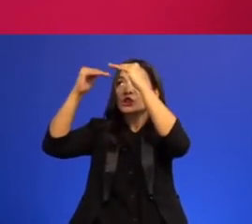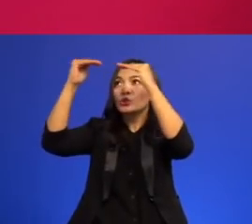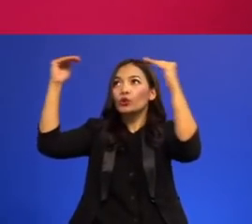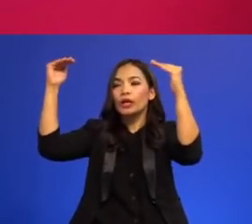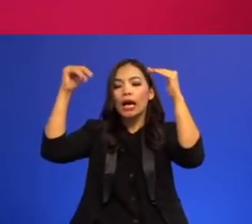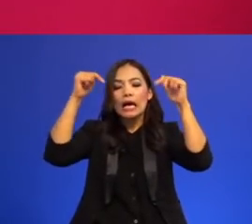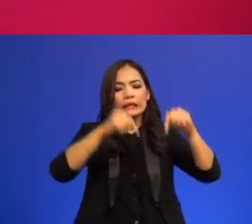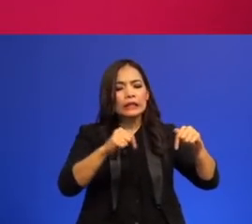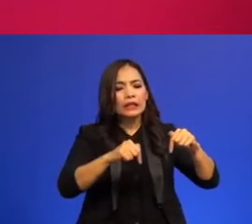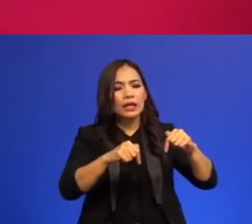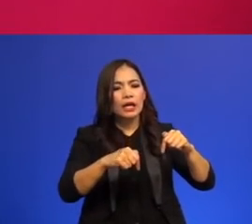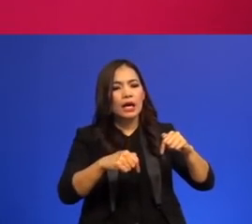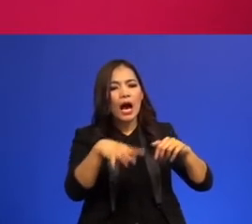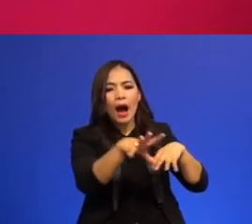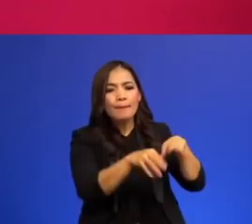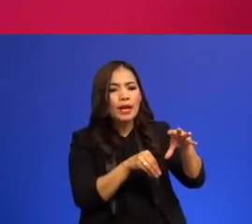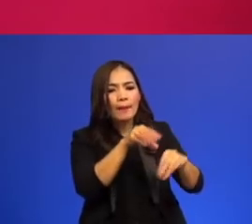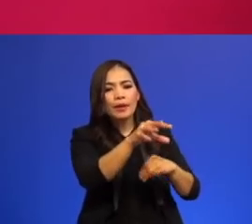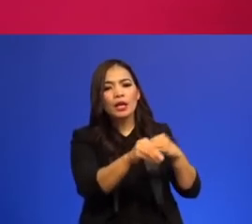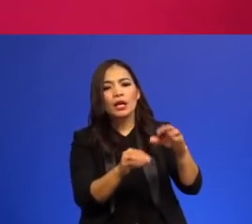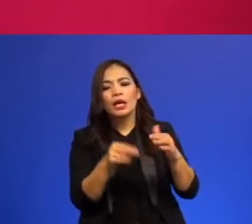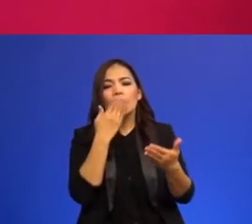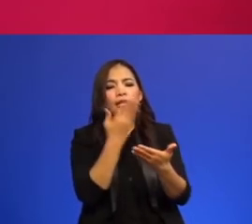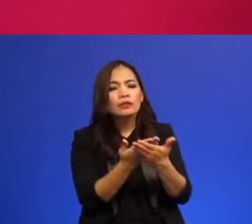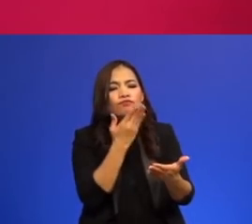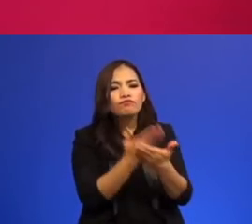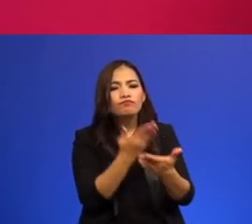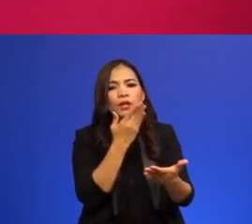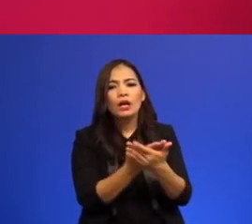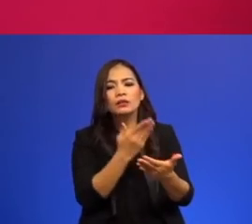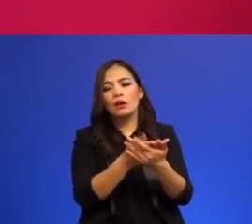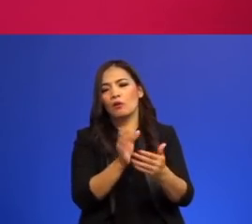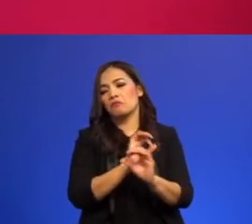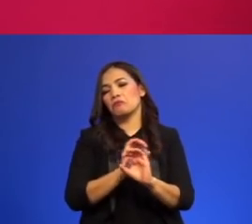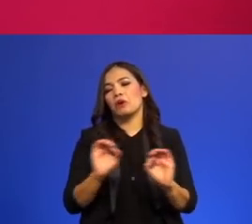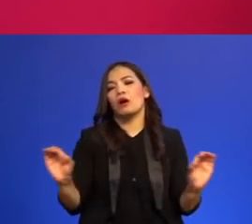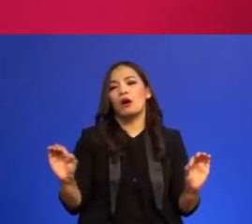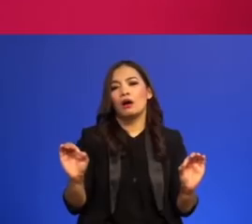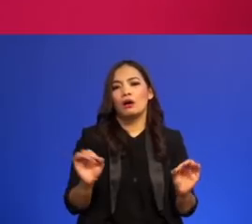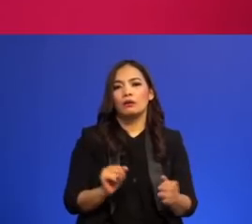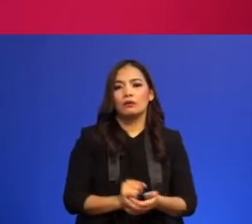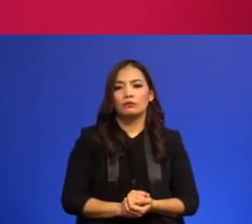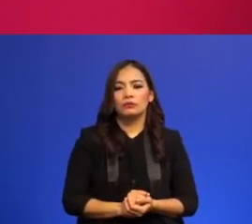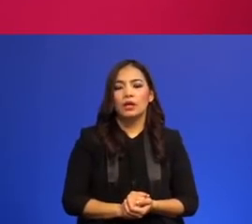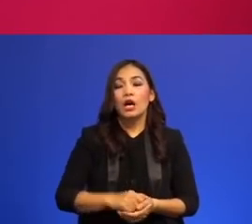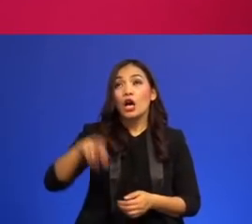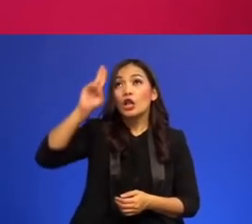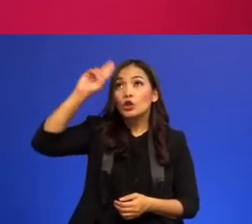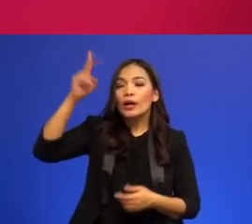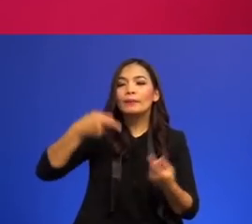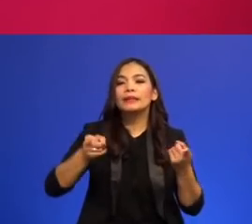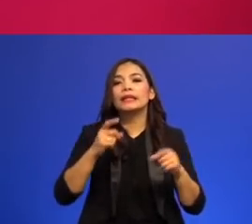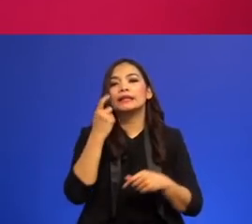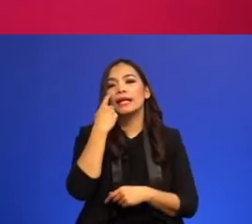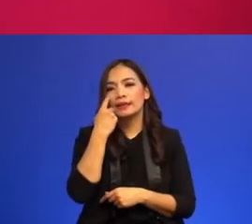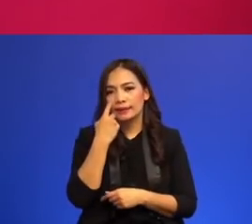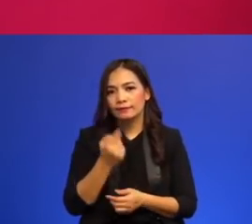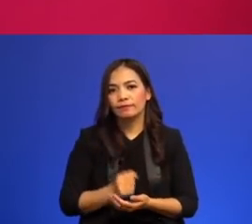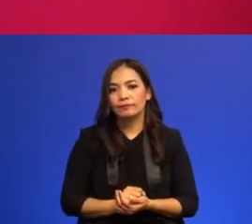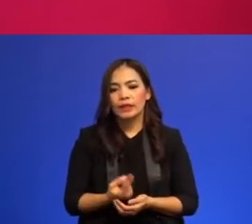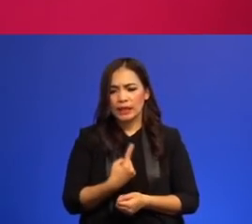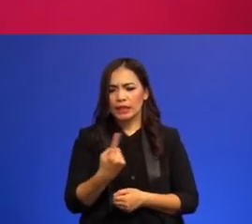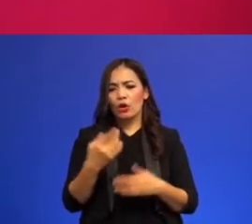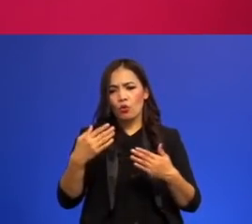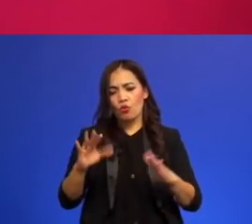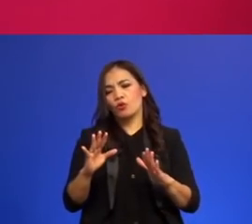sini. Orang enggak mau, enggak perlu say thank you ke kita. Ah, masuk Pak. Biar Tuhan jadi saksi. Kita